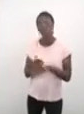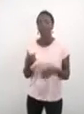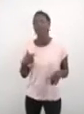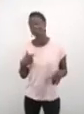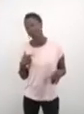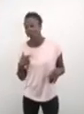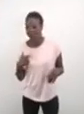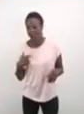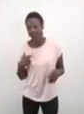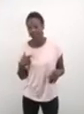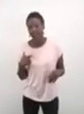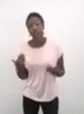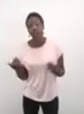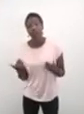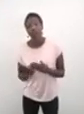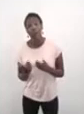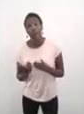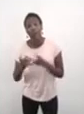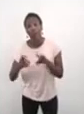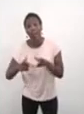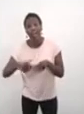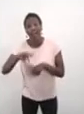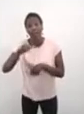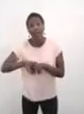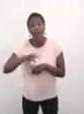accompagner les policiers municipaux